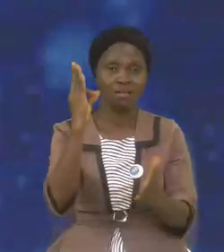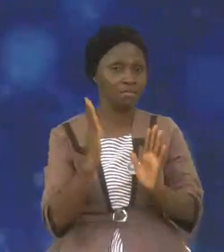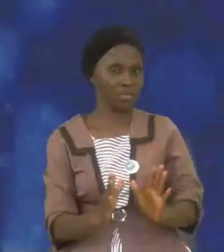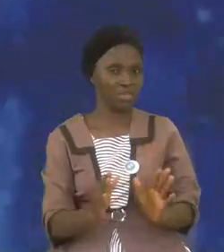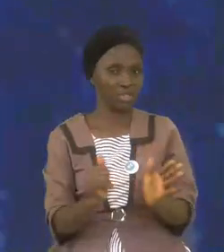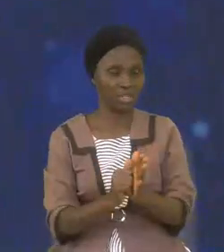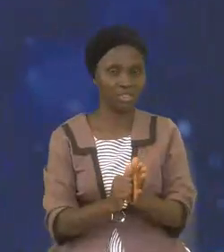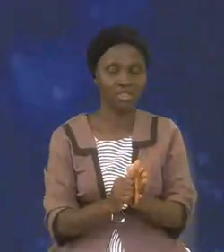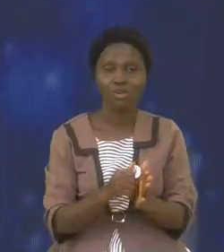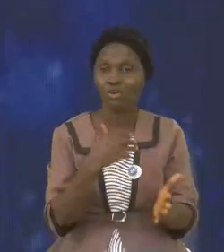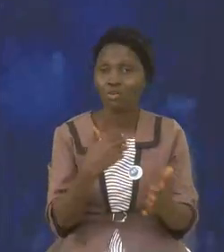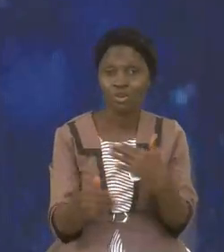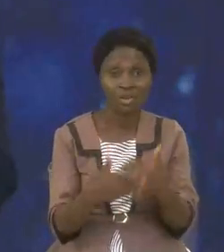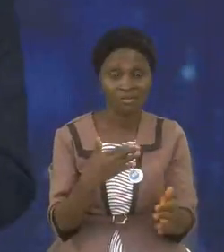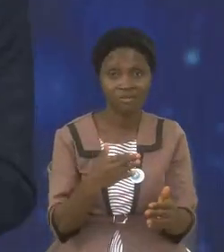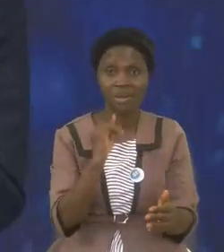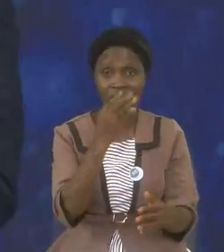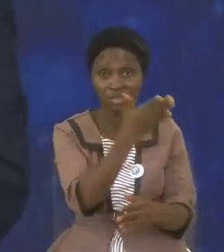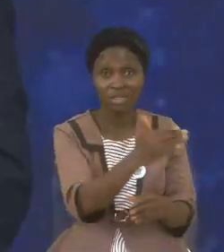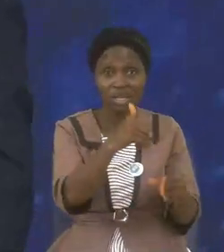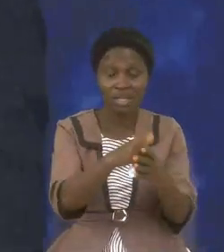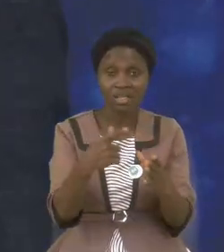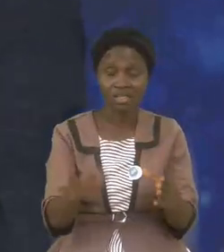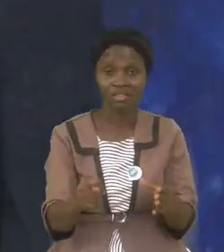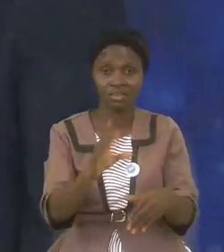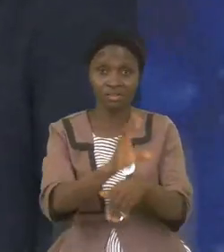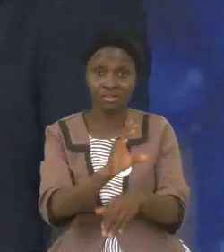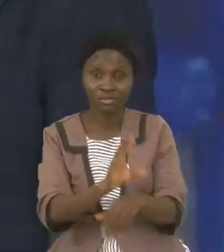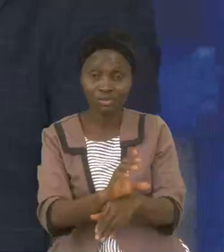d'un prédicateur juste, fidèle, loyal,